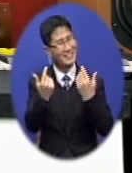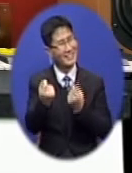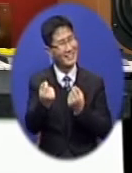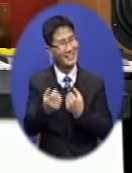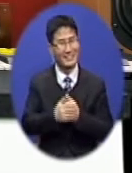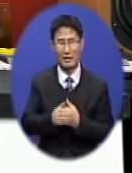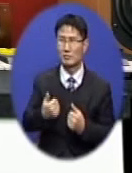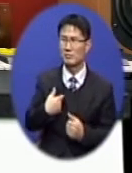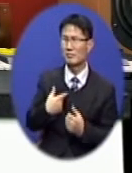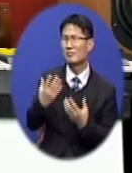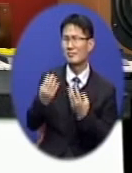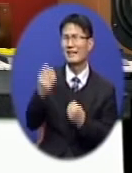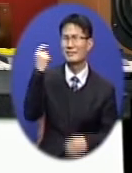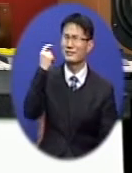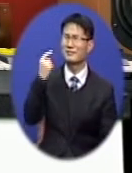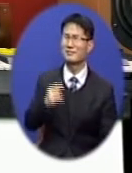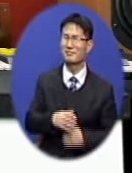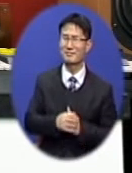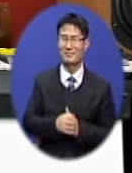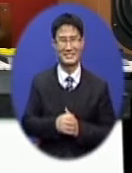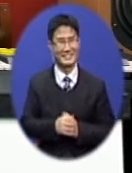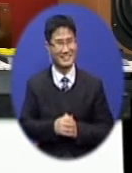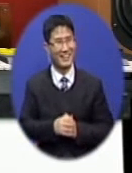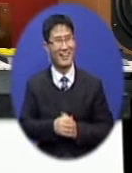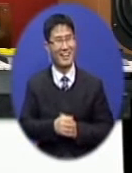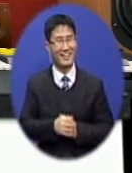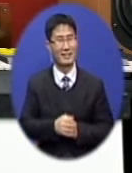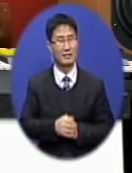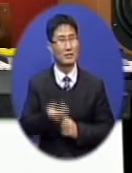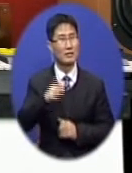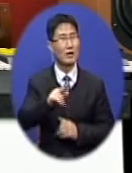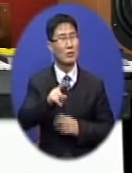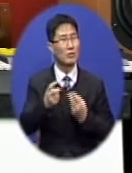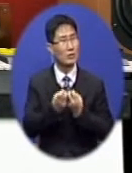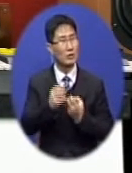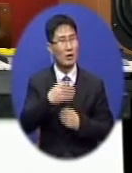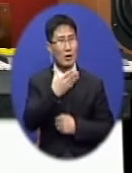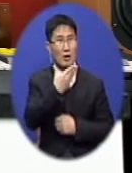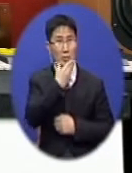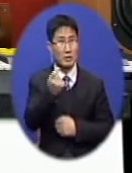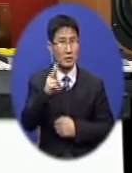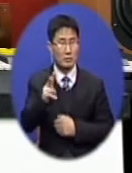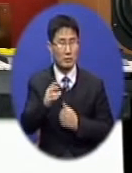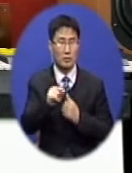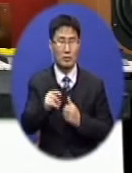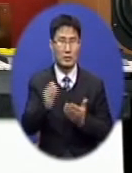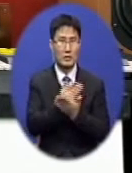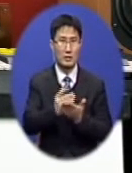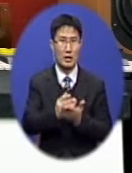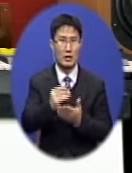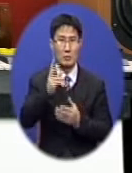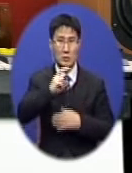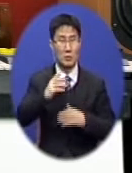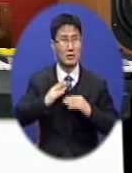네. 아, 그런 소리 많이 들어요. 그런 소리 많이 들어요? 네. 와, 아니, 예. 그런데 어떻게 이렇게 복지 TV 나눔 노래 자랑에 이렇게